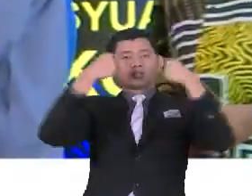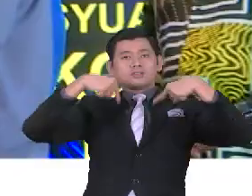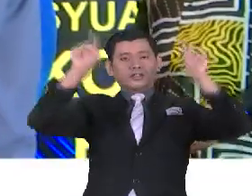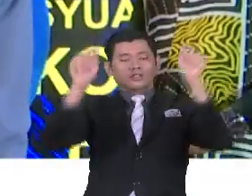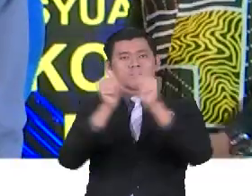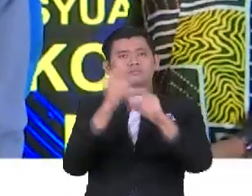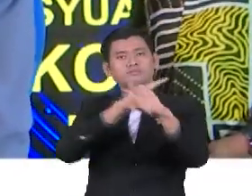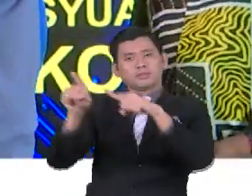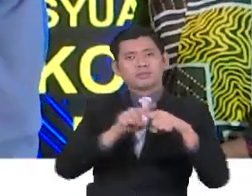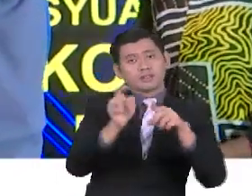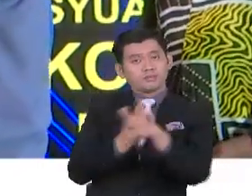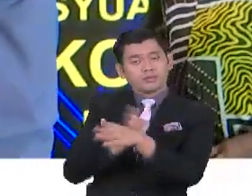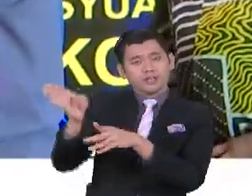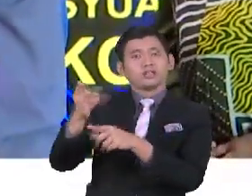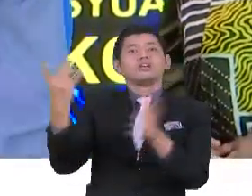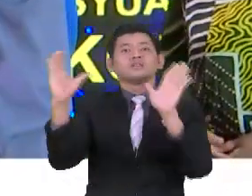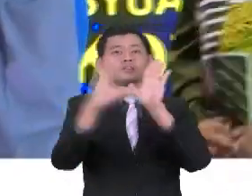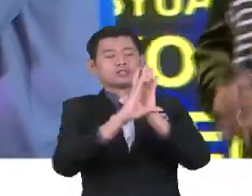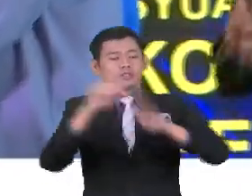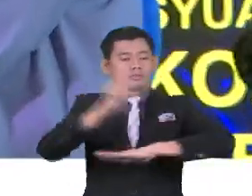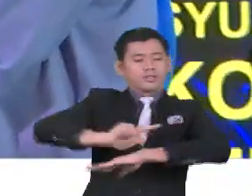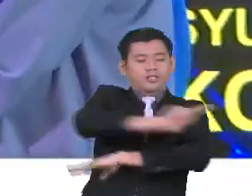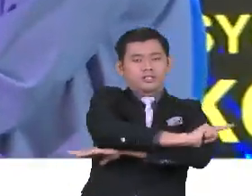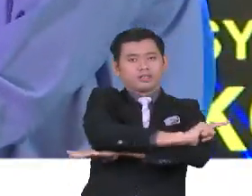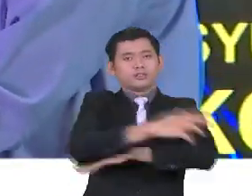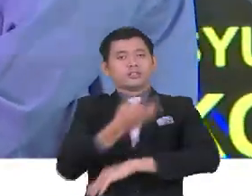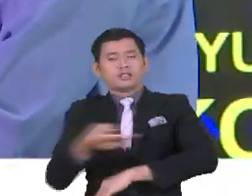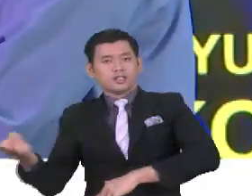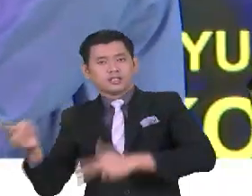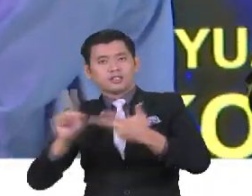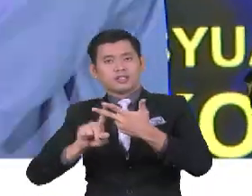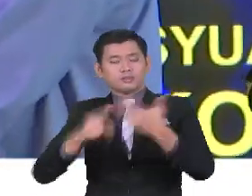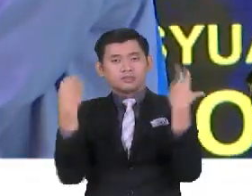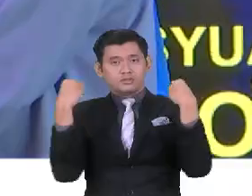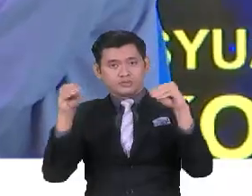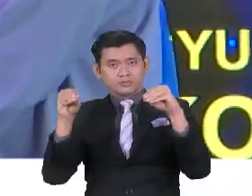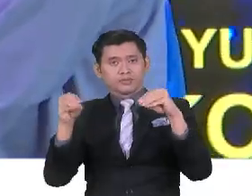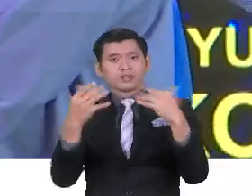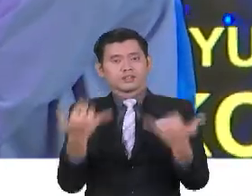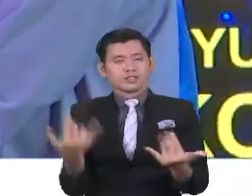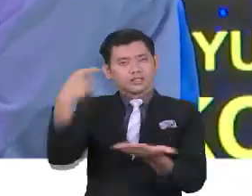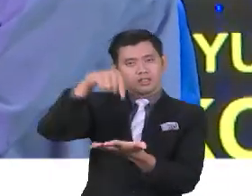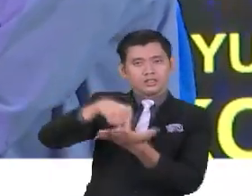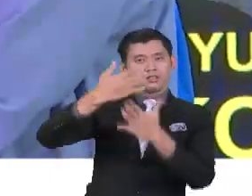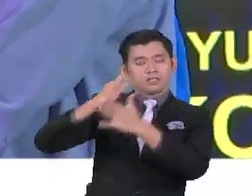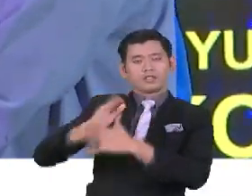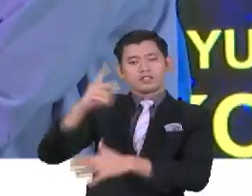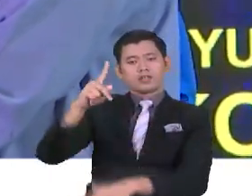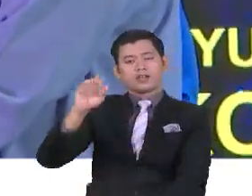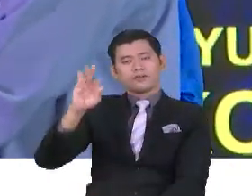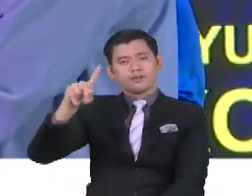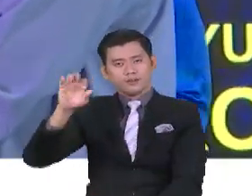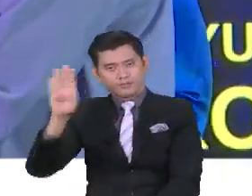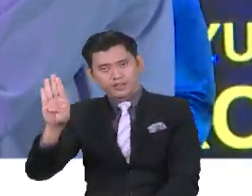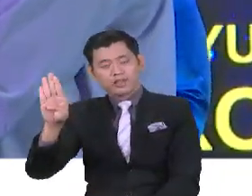dengan menceburi pelbagai bidang seperti peladangan, hartanah, pembangunan dan peruncitan. Ketika ini, modal share KPFB